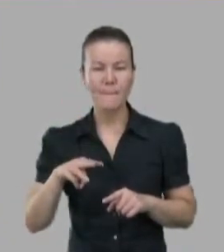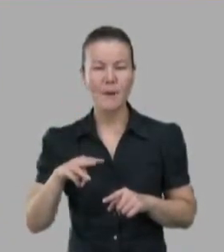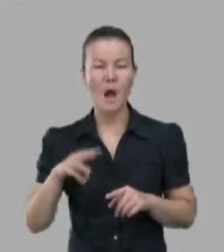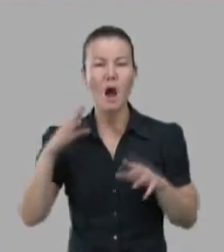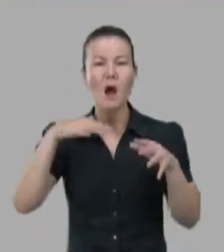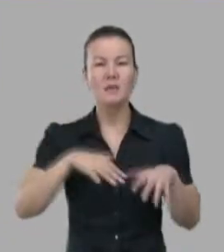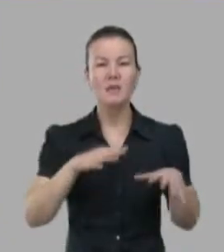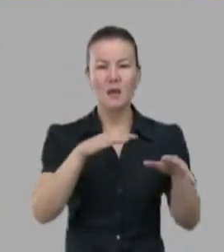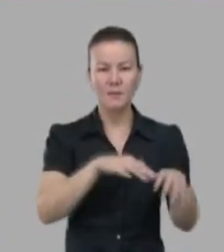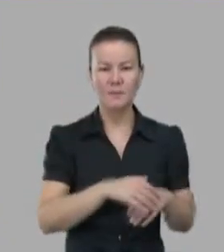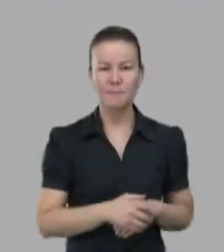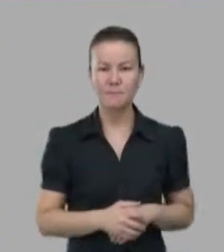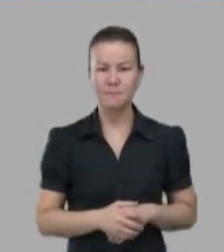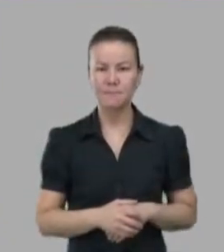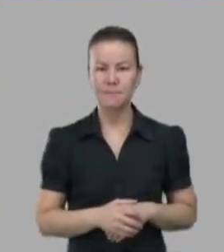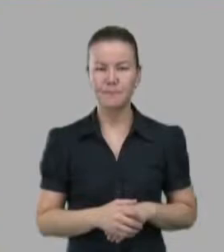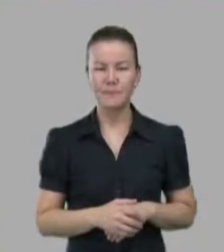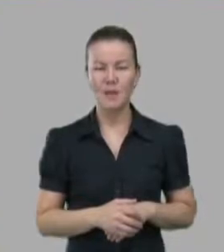океаном,